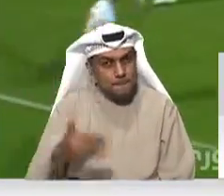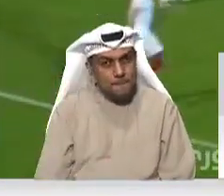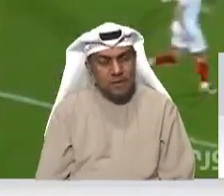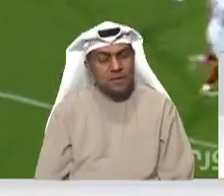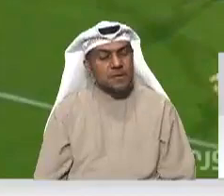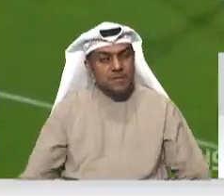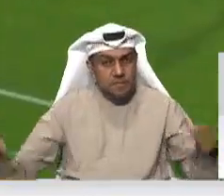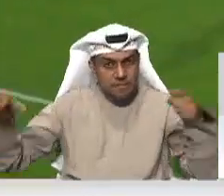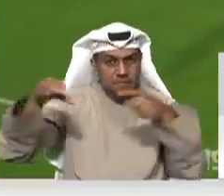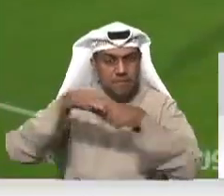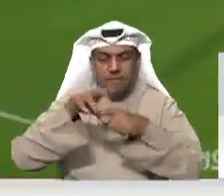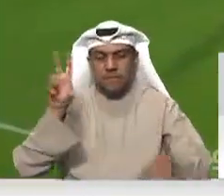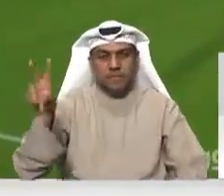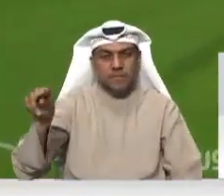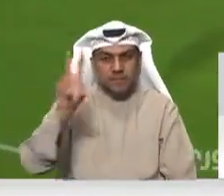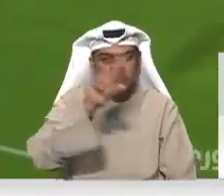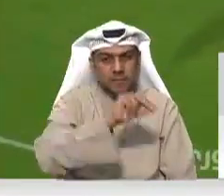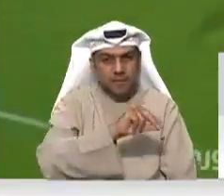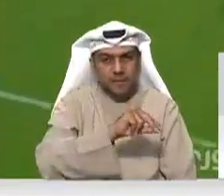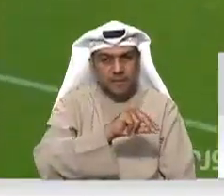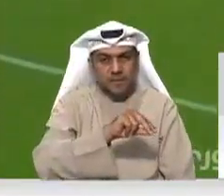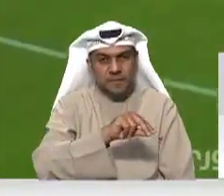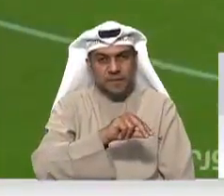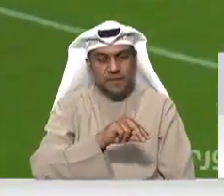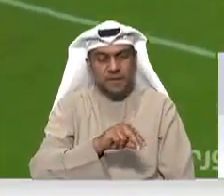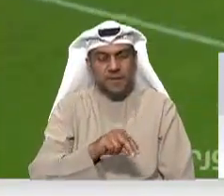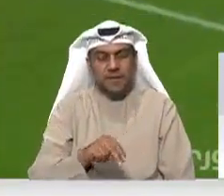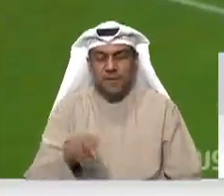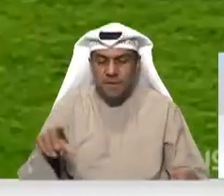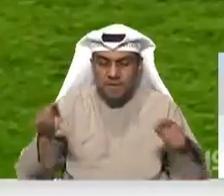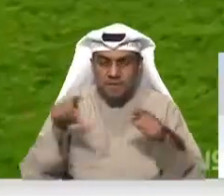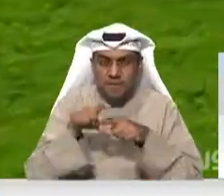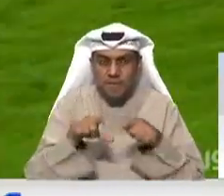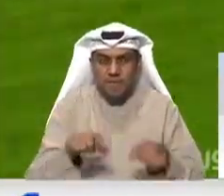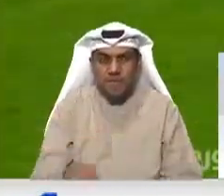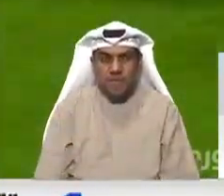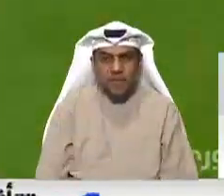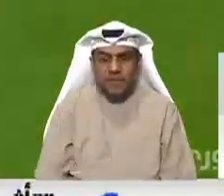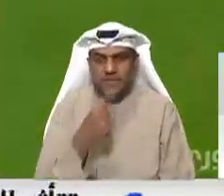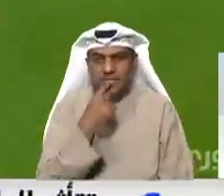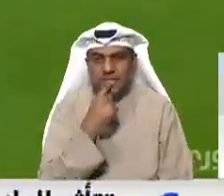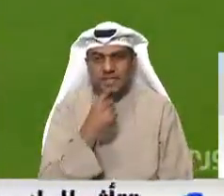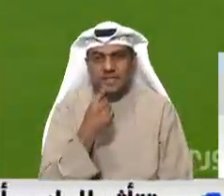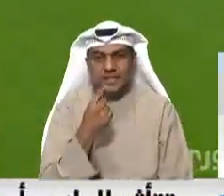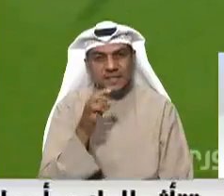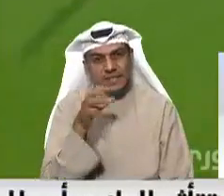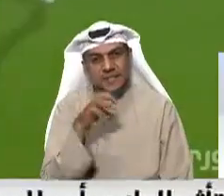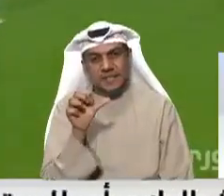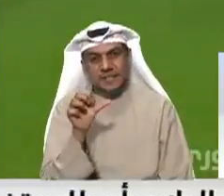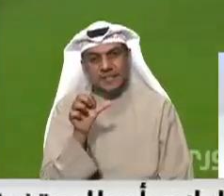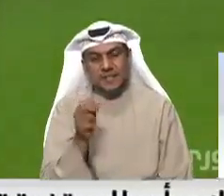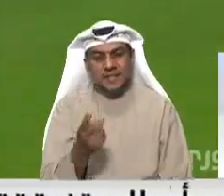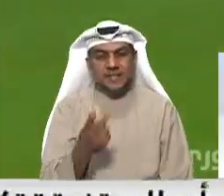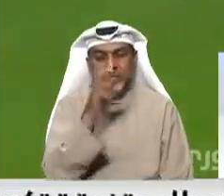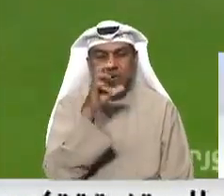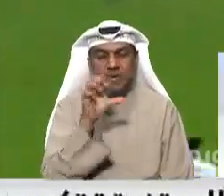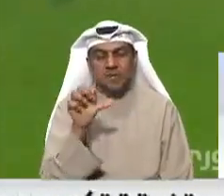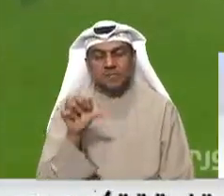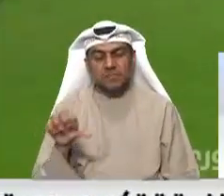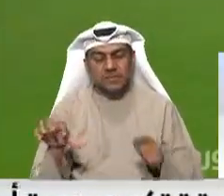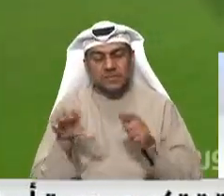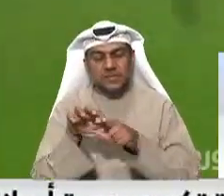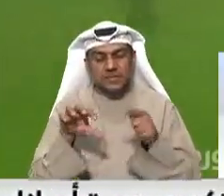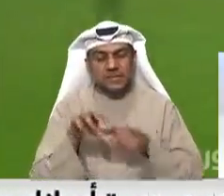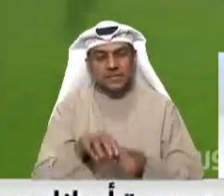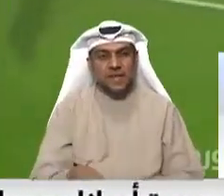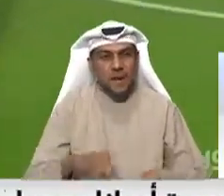السماوي من معادله نتيجه لتسجيل هدفين عبر المتالق اليك سليمان في الدقيقتين التسعين والسابعه والتسعين من